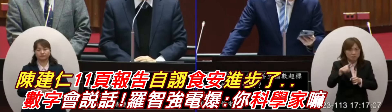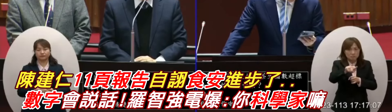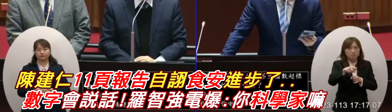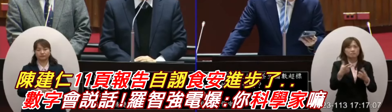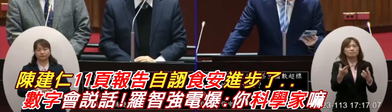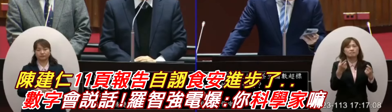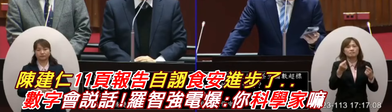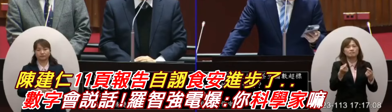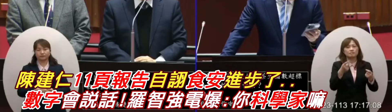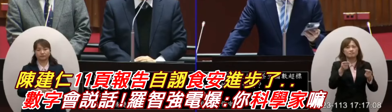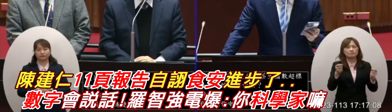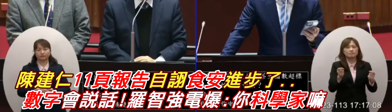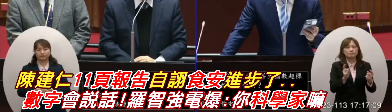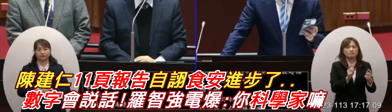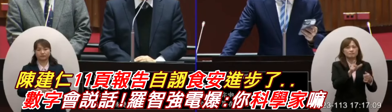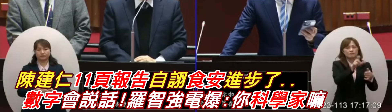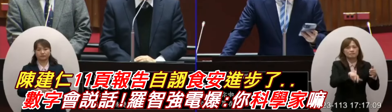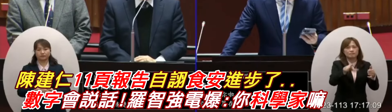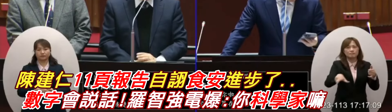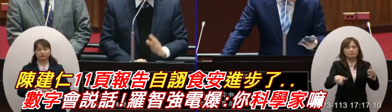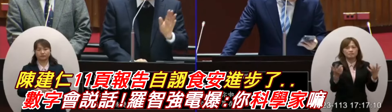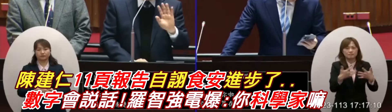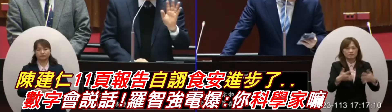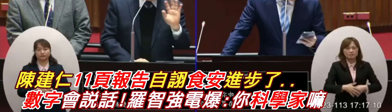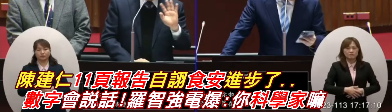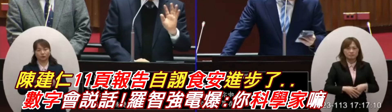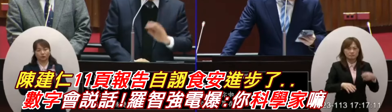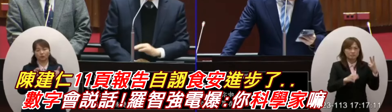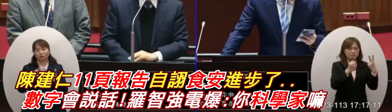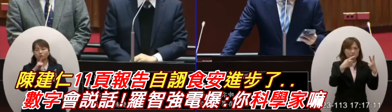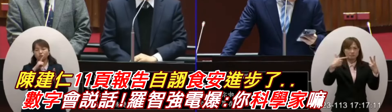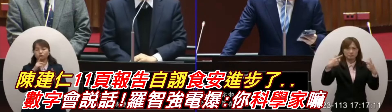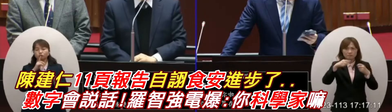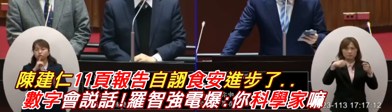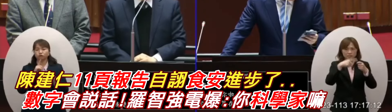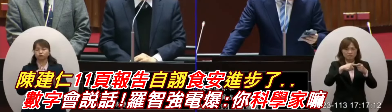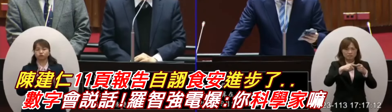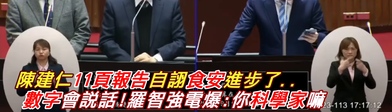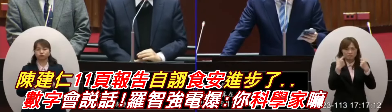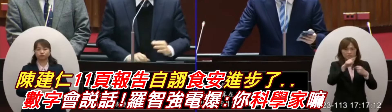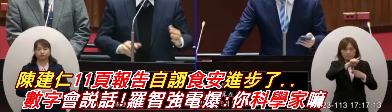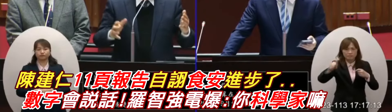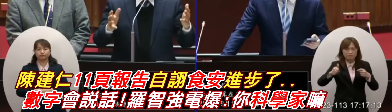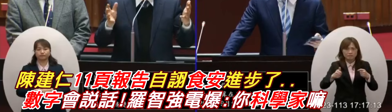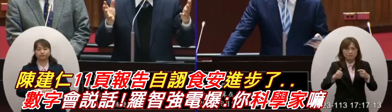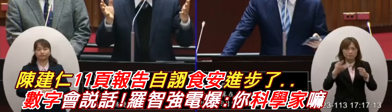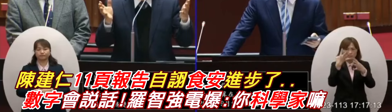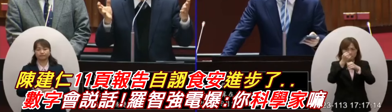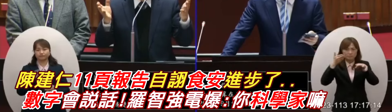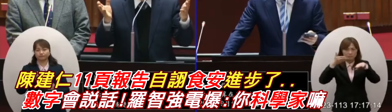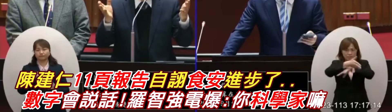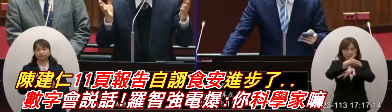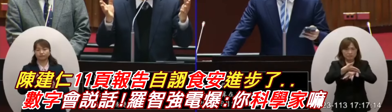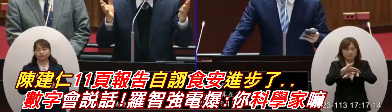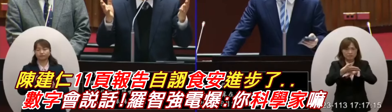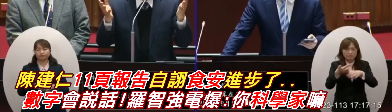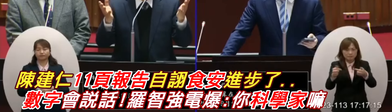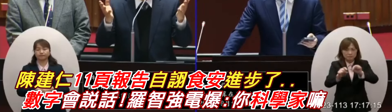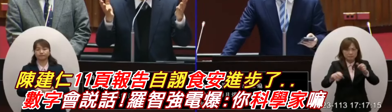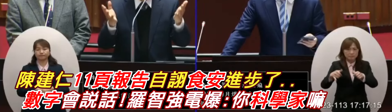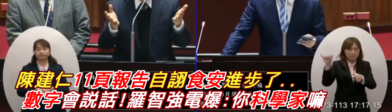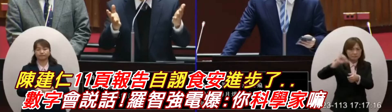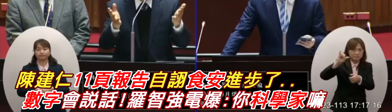的报告啦。2016年包括过期的原料制成酱料是系统还是个案？个